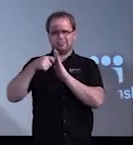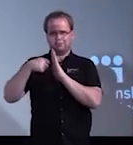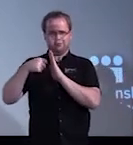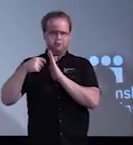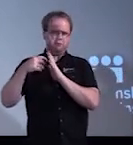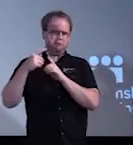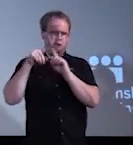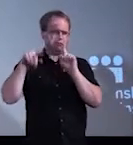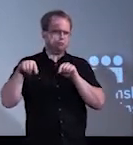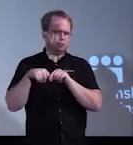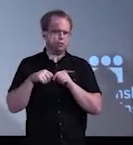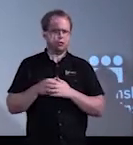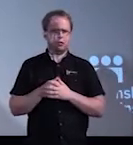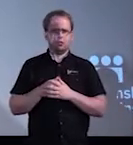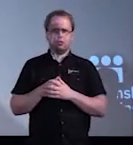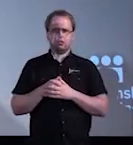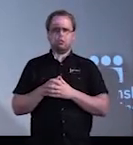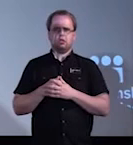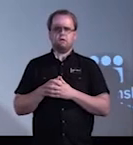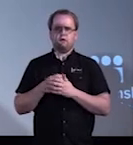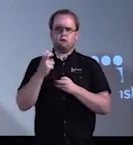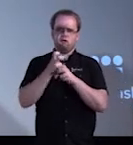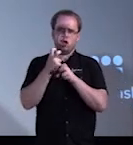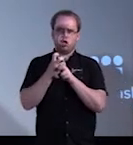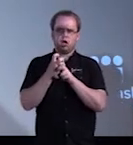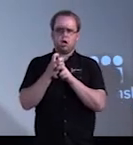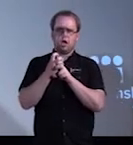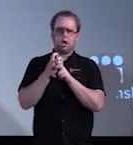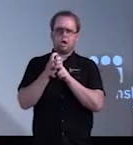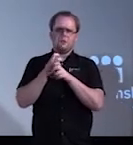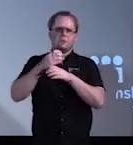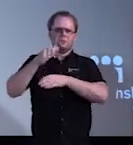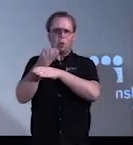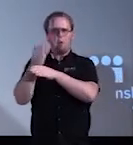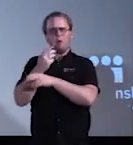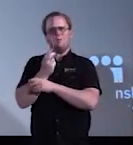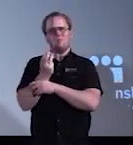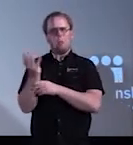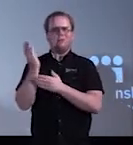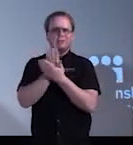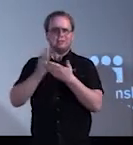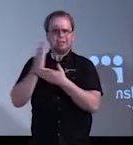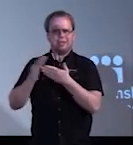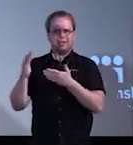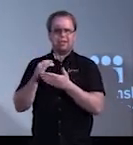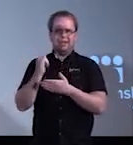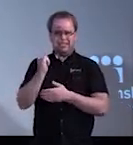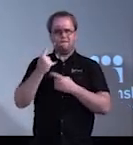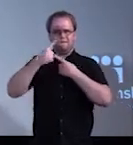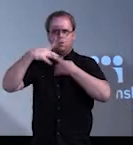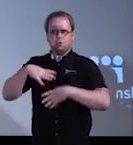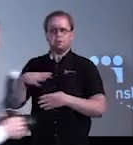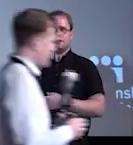att kunna i alla fall motverka delar eller någon del av det här tappet. Så det finns ju med